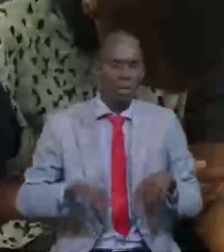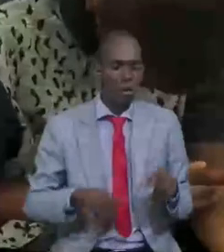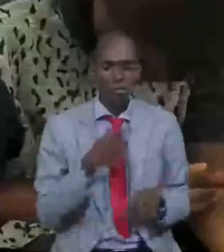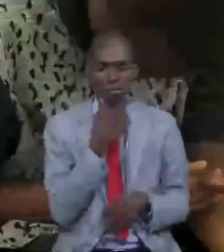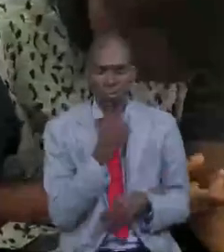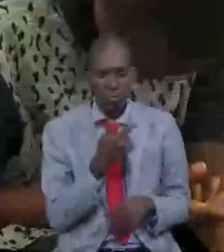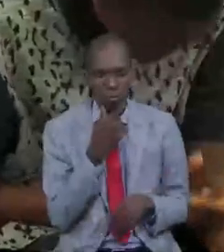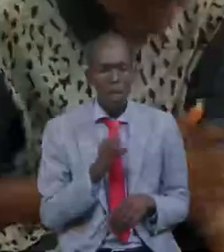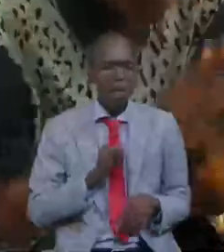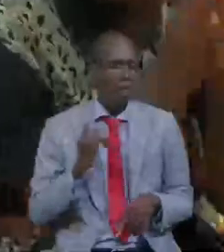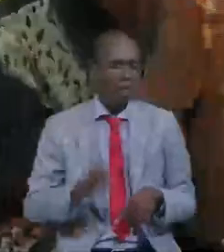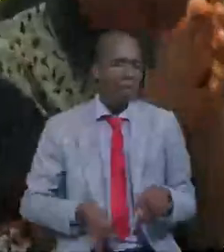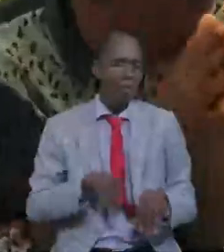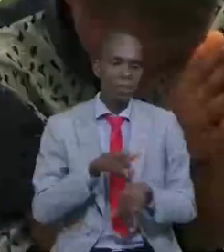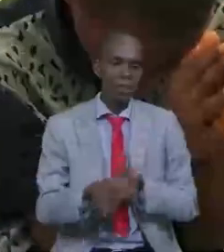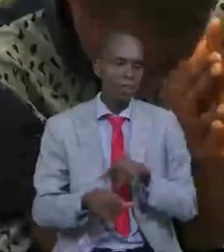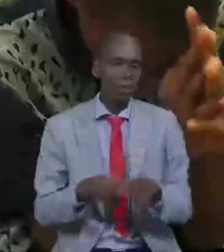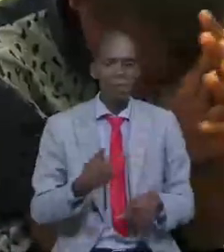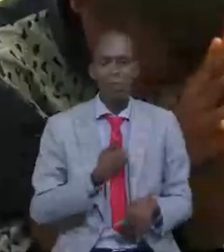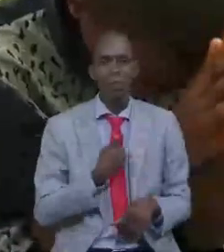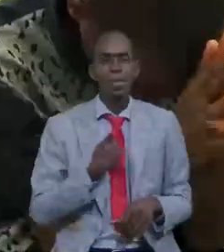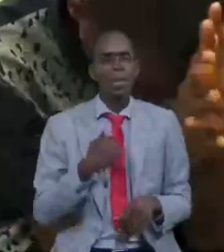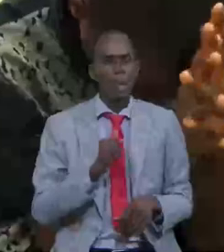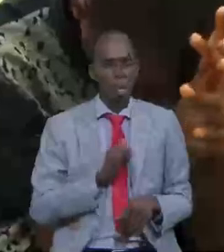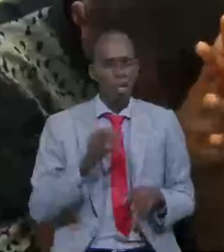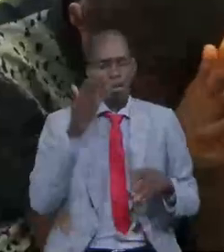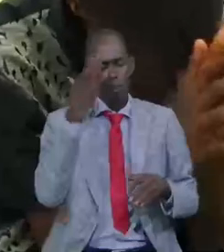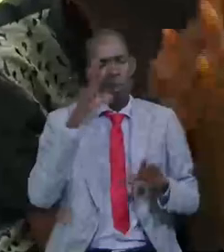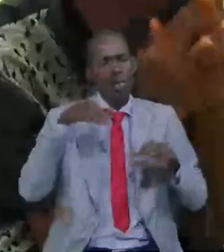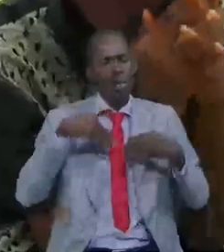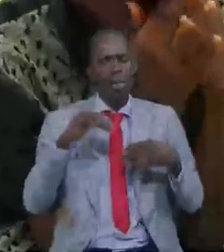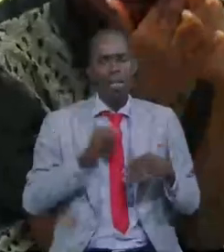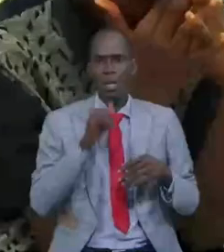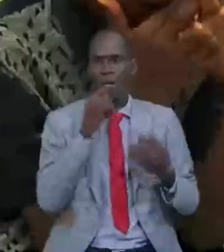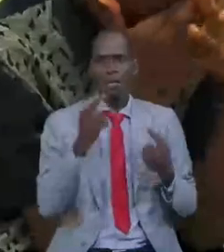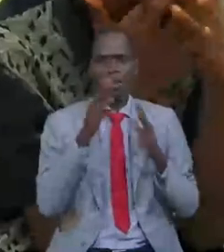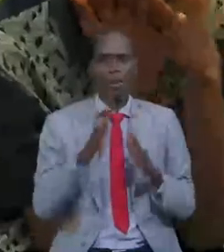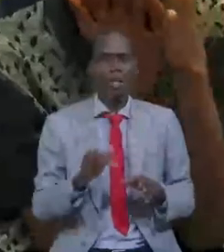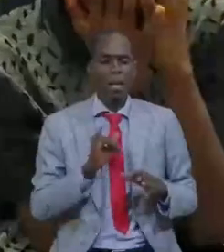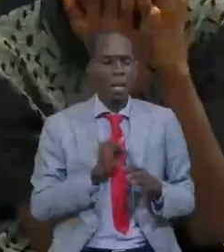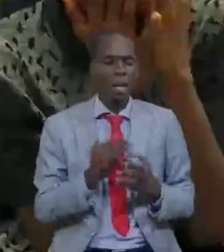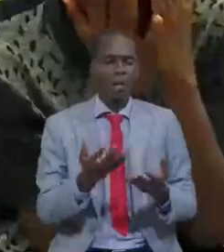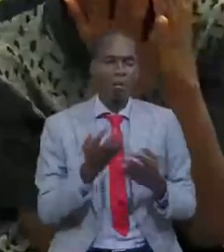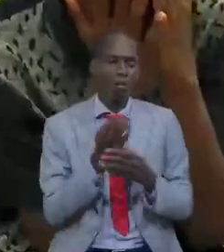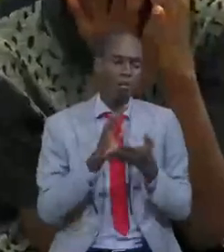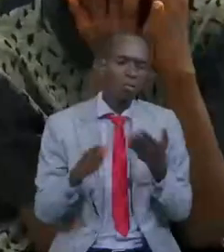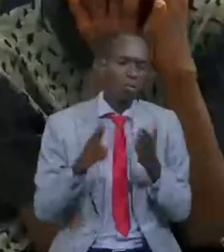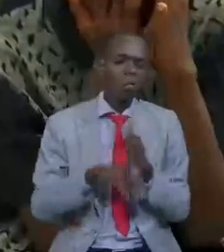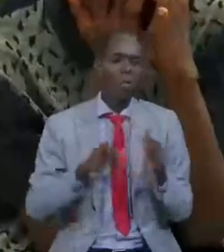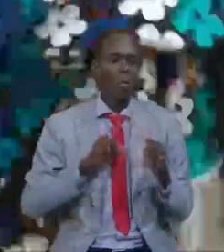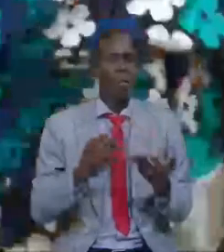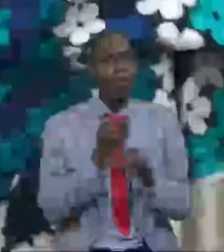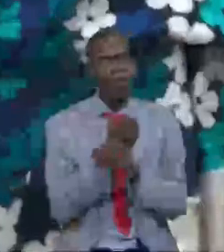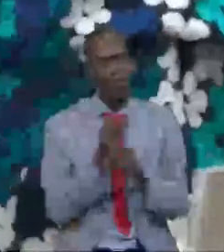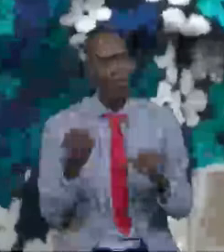suis un pécheur. Et je veux le pardon et le salut de la part du Seigneur ce soir. Lève simplement ses mains et lève-toi là où